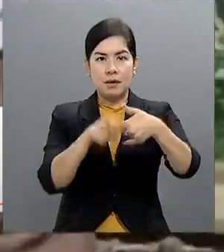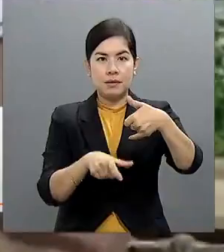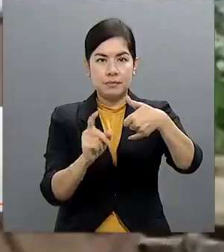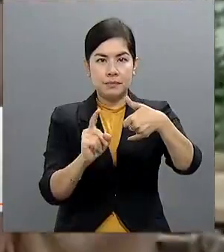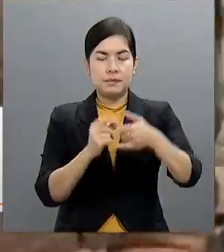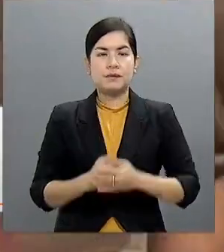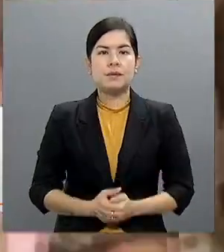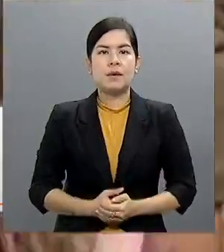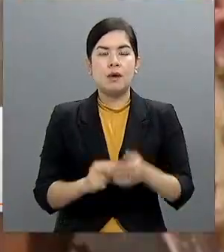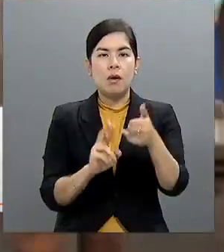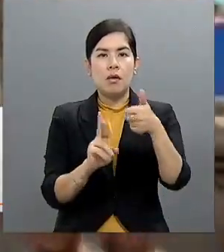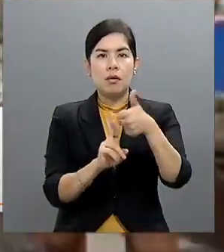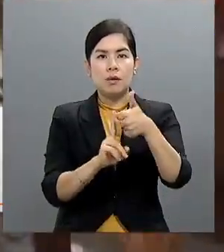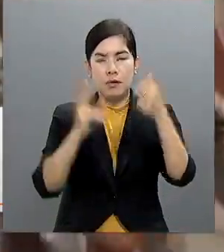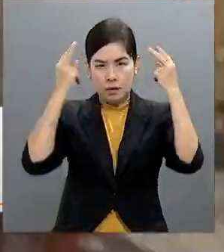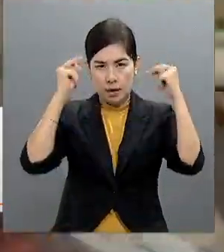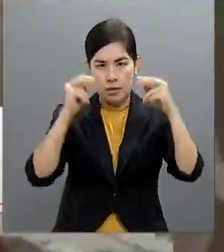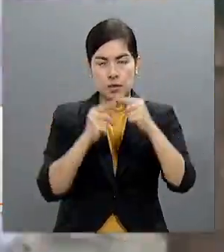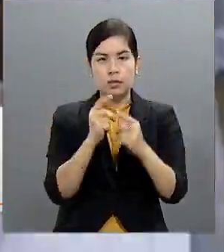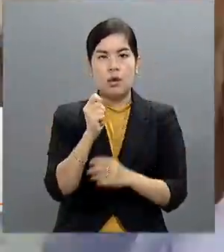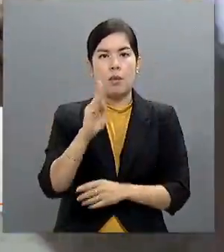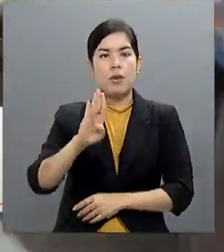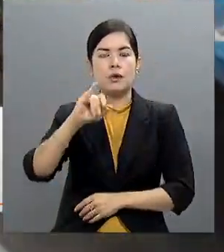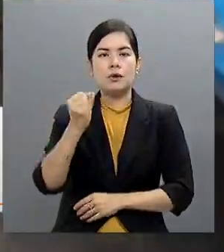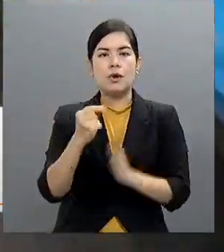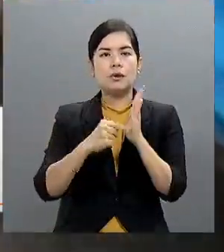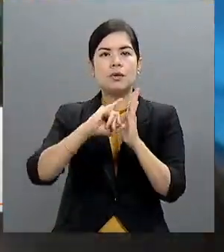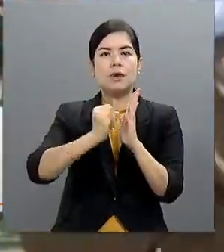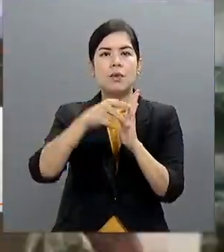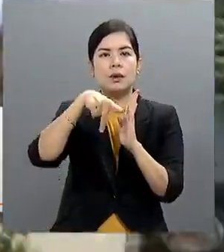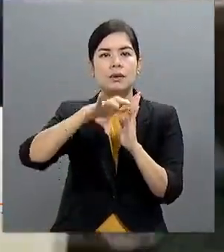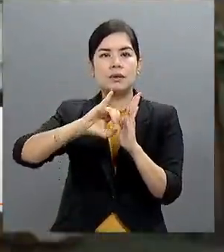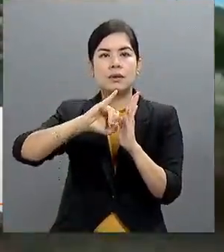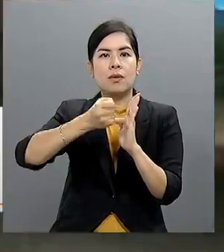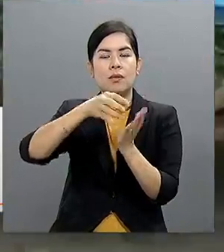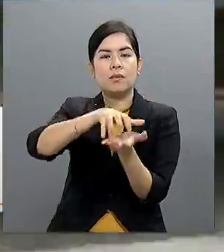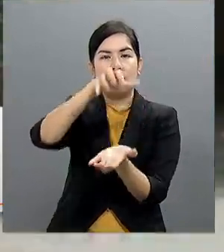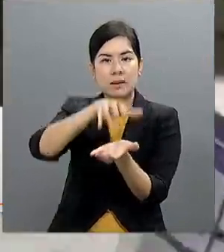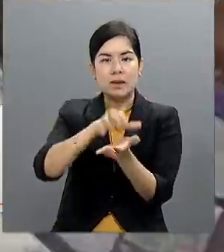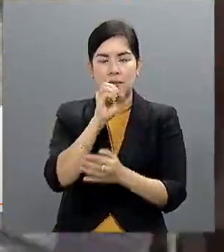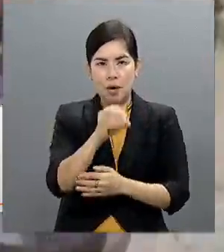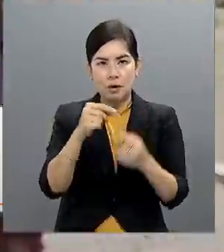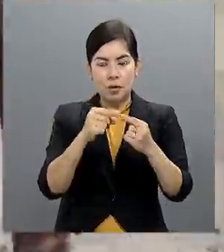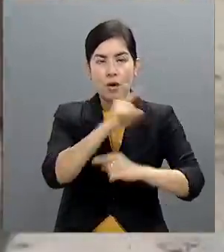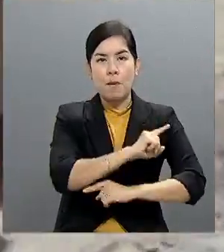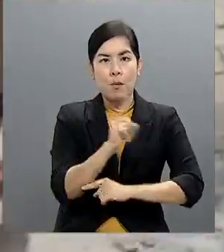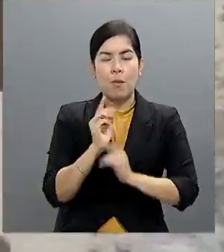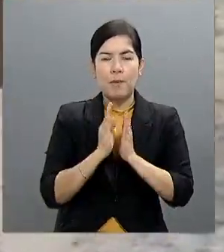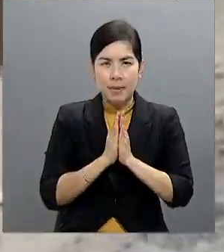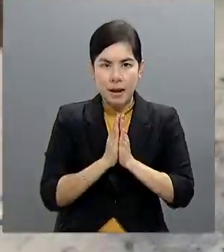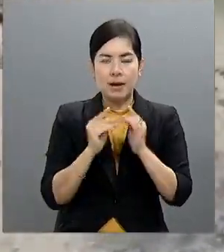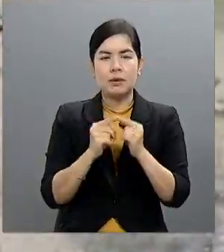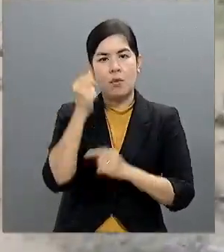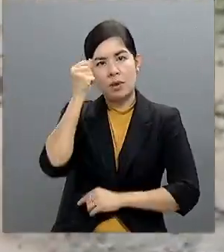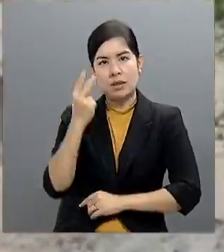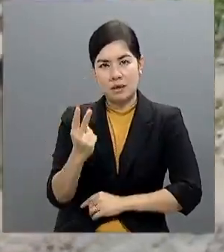องนายกองค์การบริหารส่วนจังหวัดพิจิตรระบุนะคะว่าในช่วงวันอาสาฬหบูชาและเทศกาลวันเข้าพรรษาจะมีประชาช